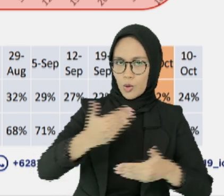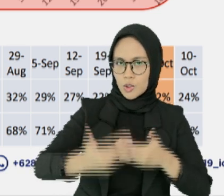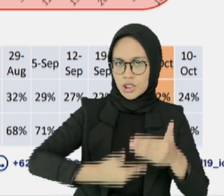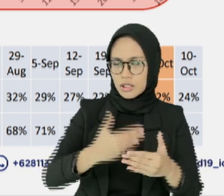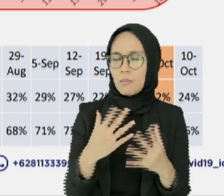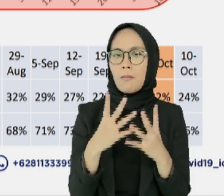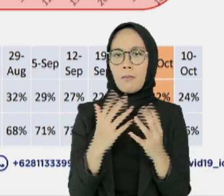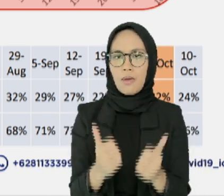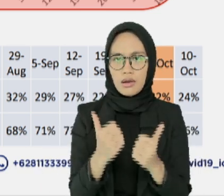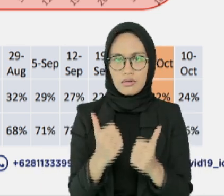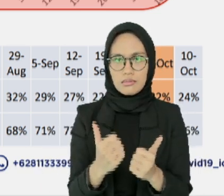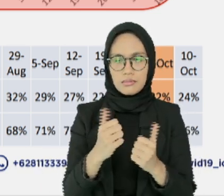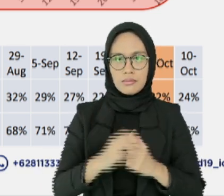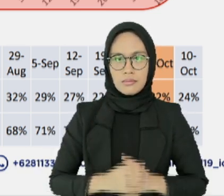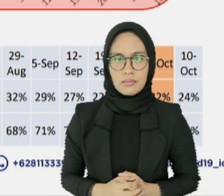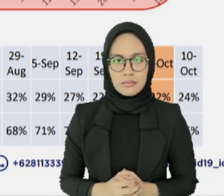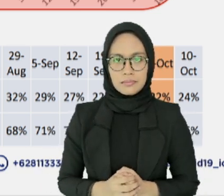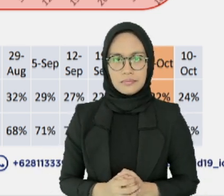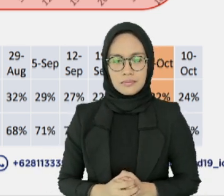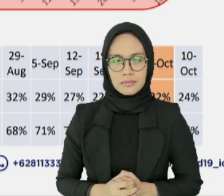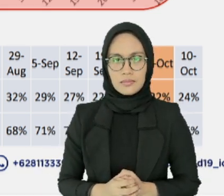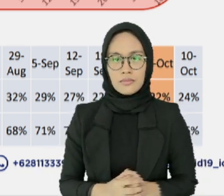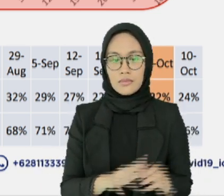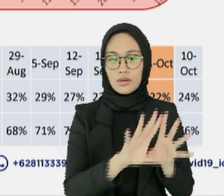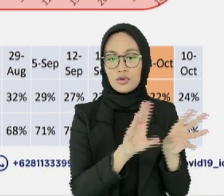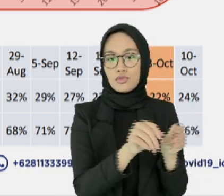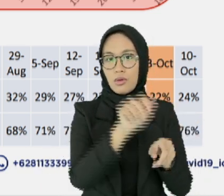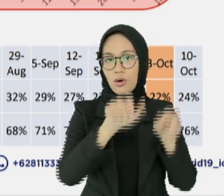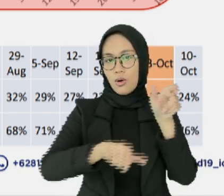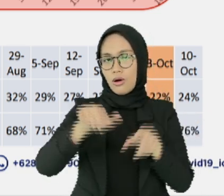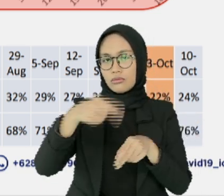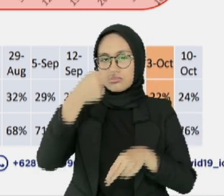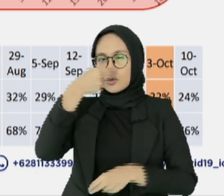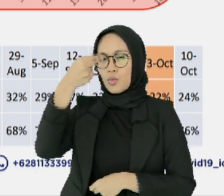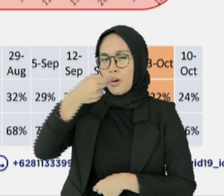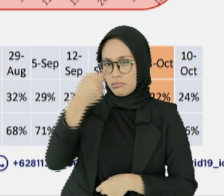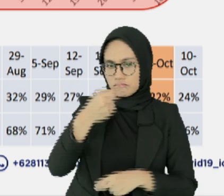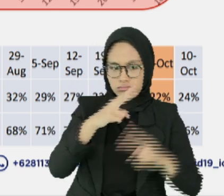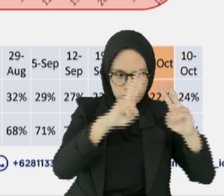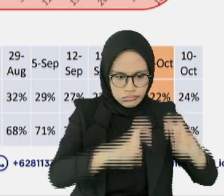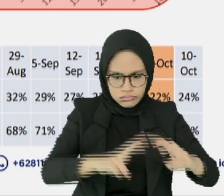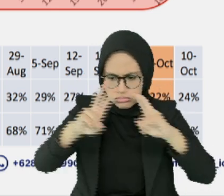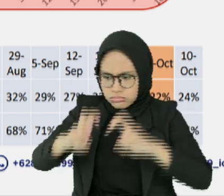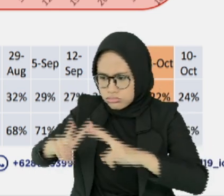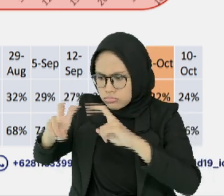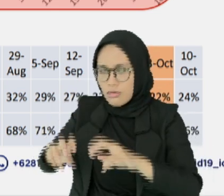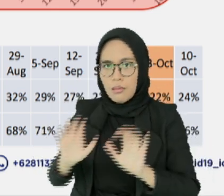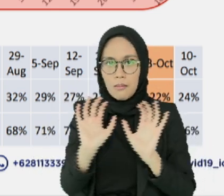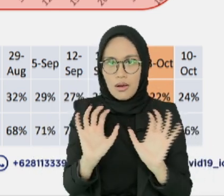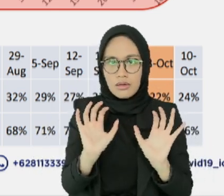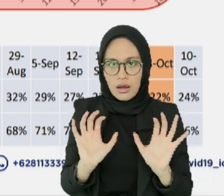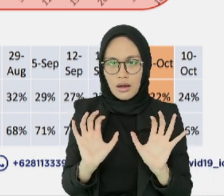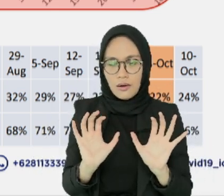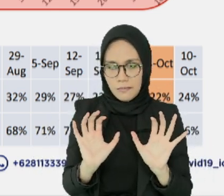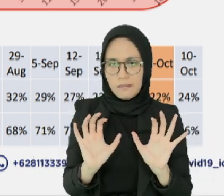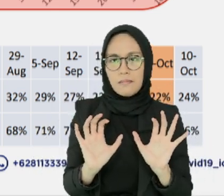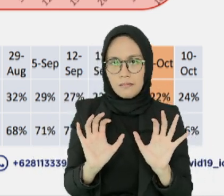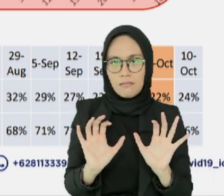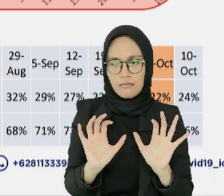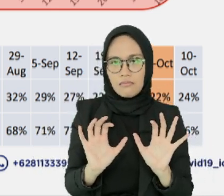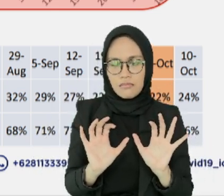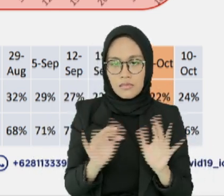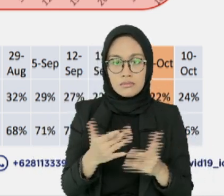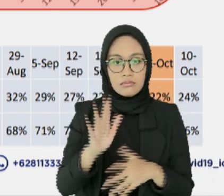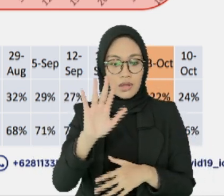yang sangat baik dengan tingginya jumlah orang yang diperiksa maka kasus coffee 19 di Indonesia pun dapat